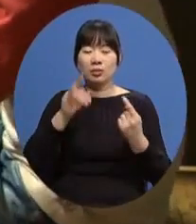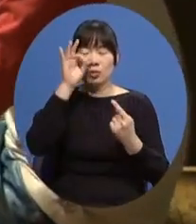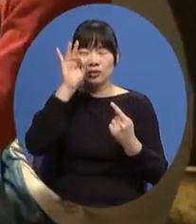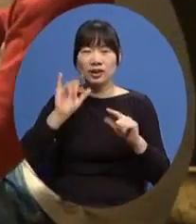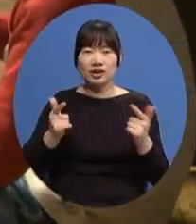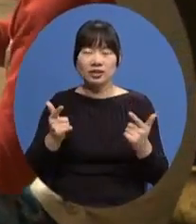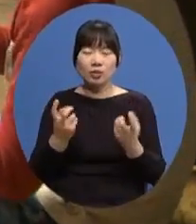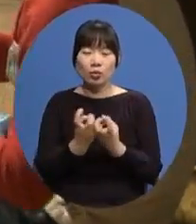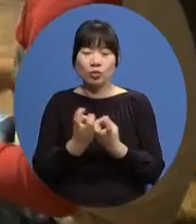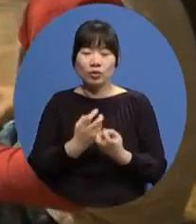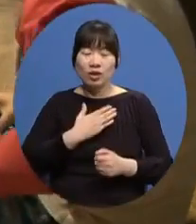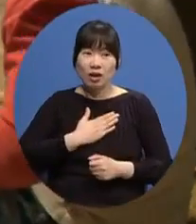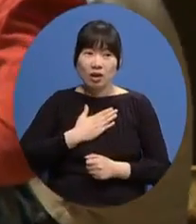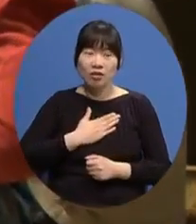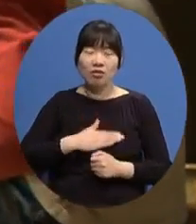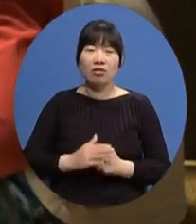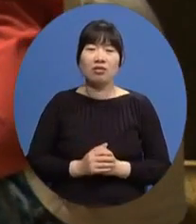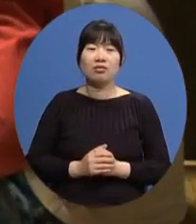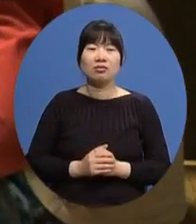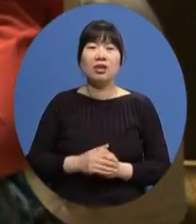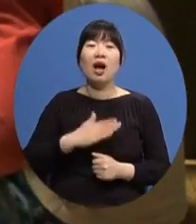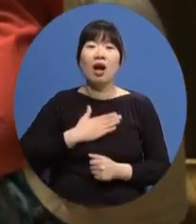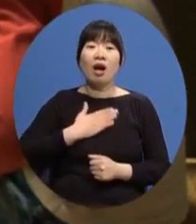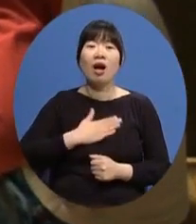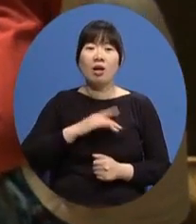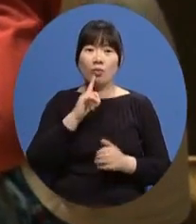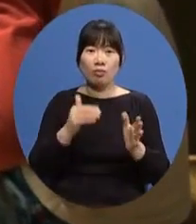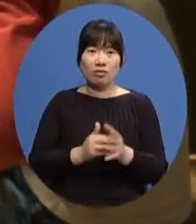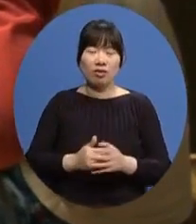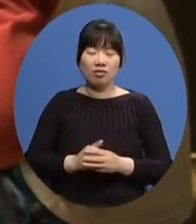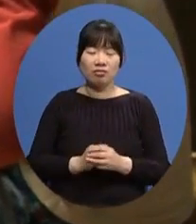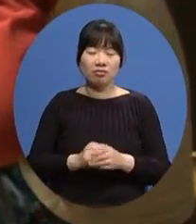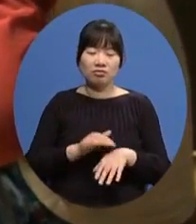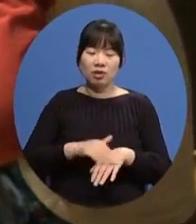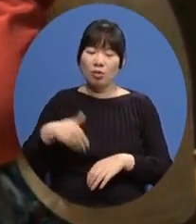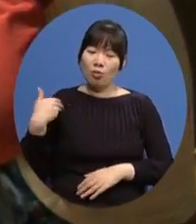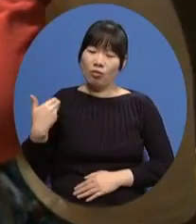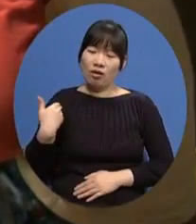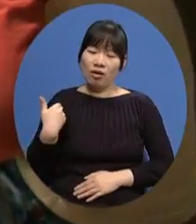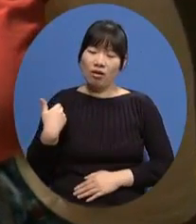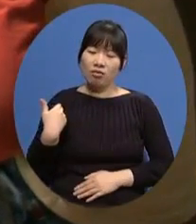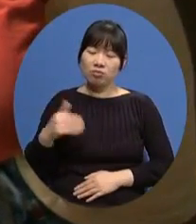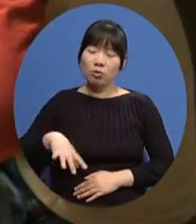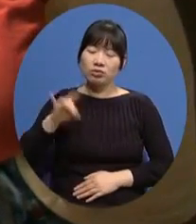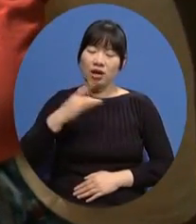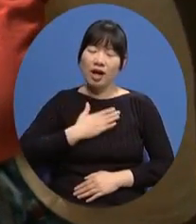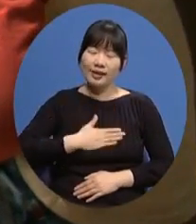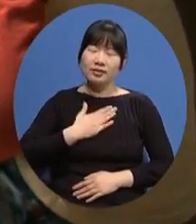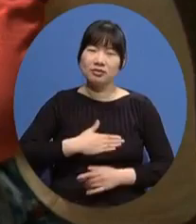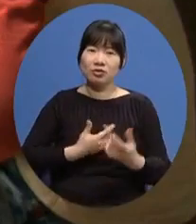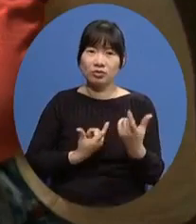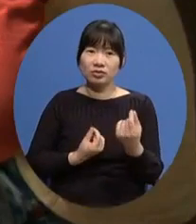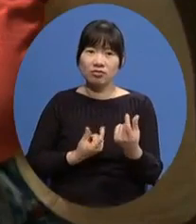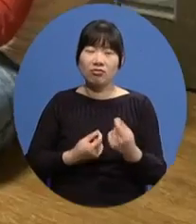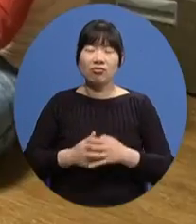어떻게 알아? 알아요, 이런 건 몰라. 알지 마라. 잘 모르는 것도 일단 아는 척.